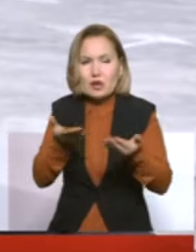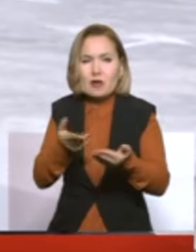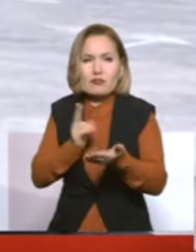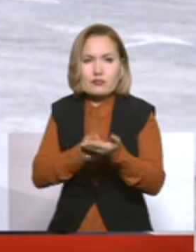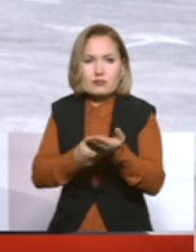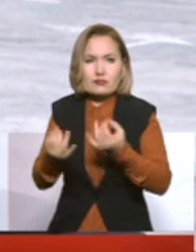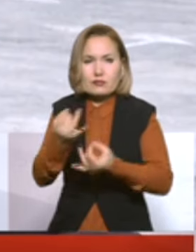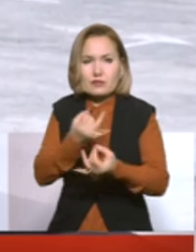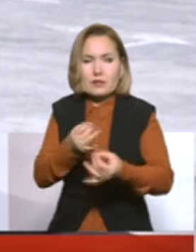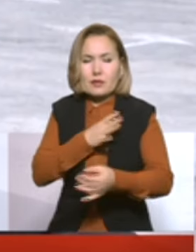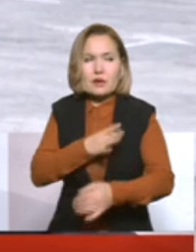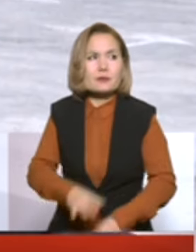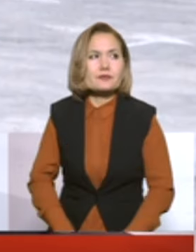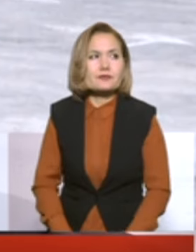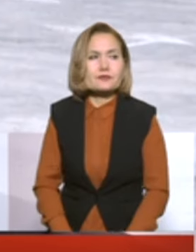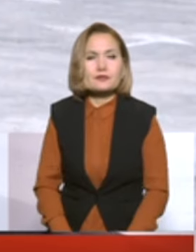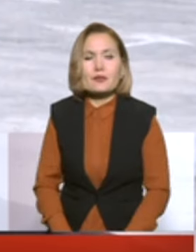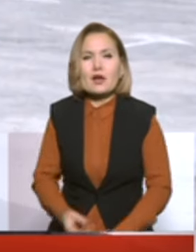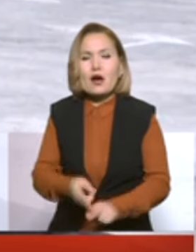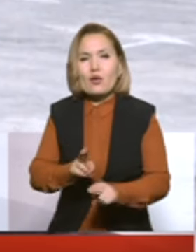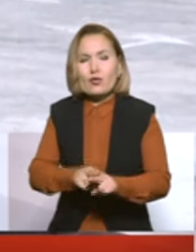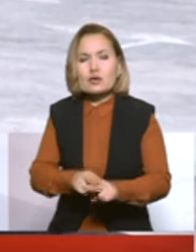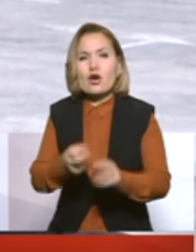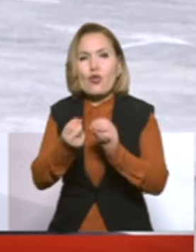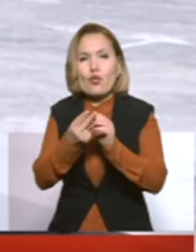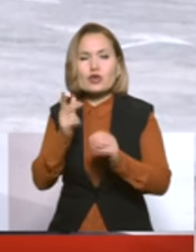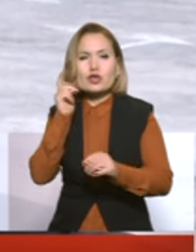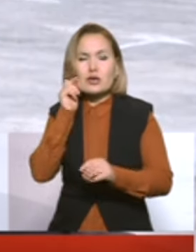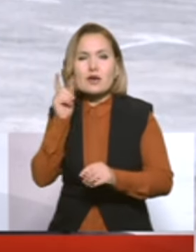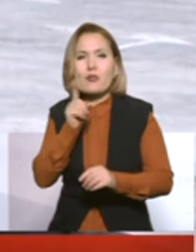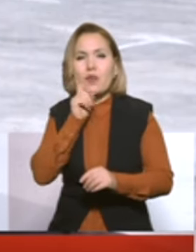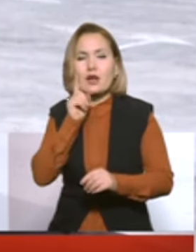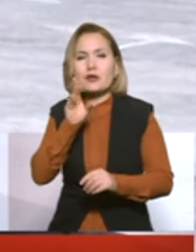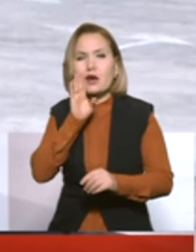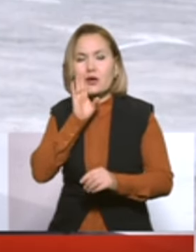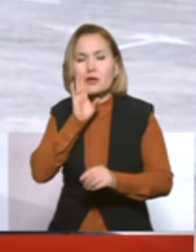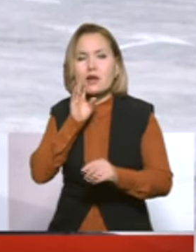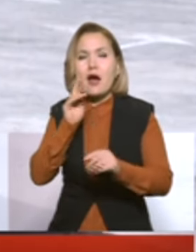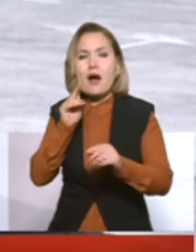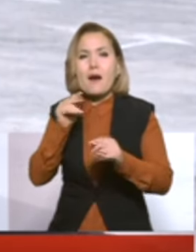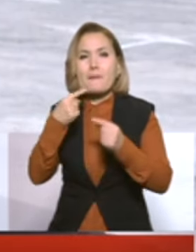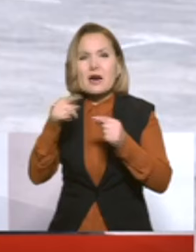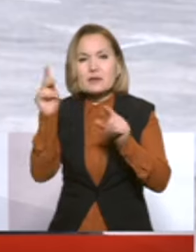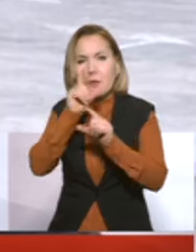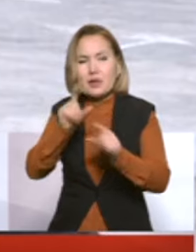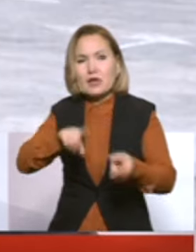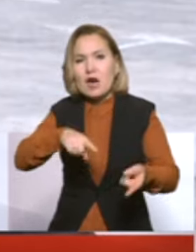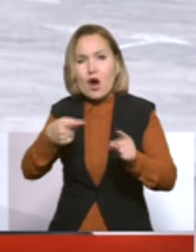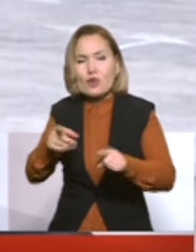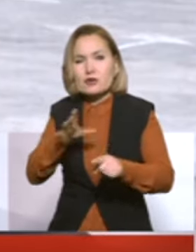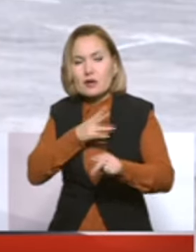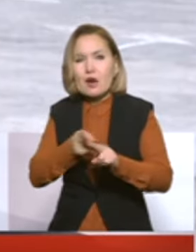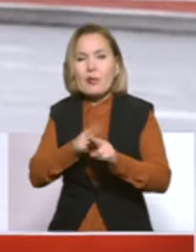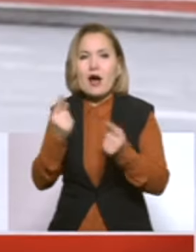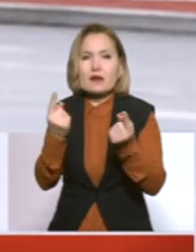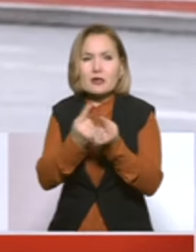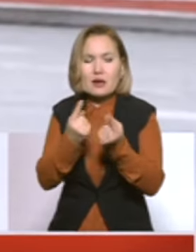бұрында сол класқа ауысып келген, жаңадан сөйтіп сол жердегі сынып қыздарымен бір-бірімен келіспей